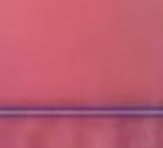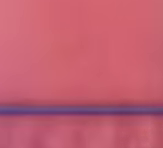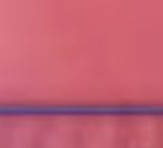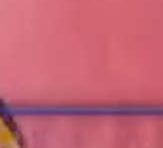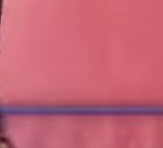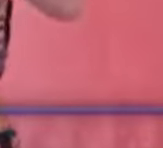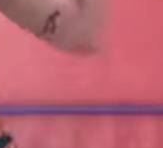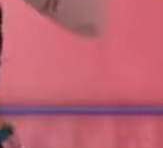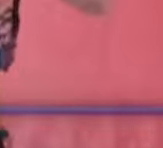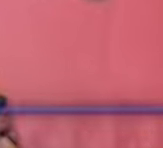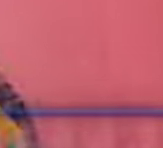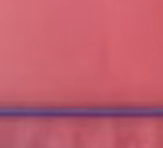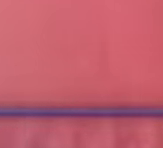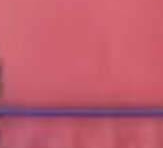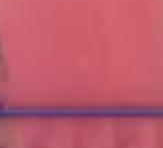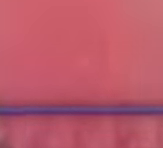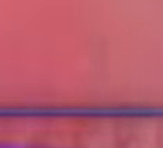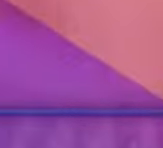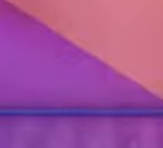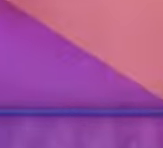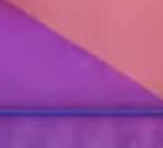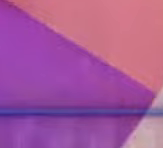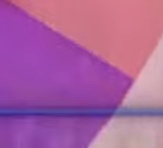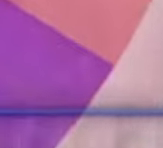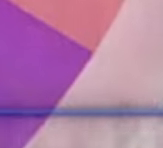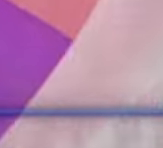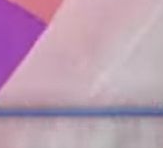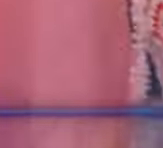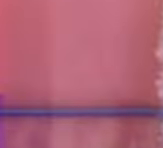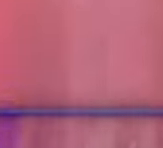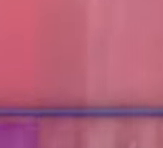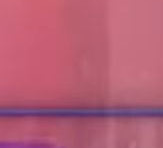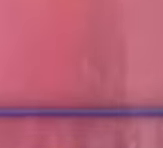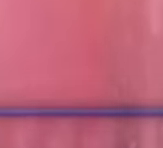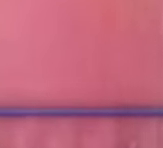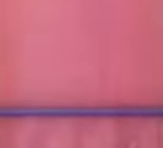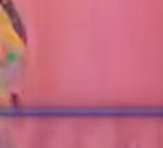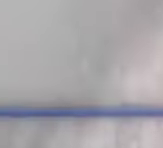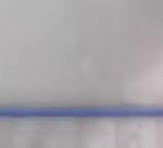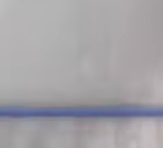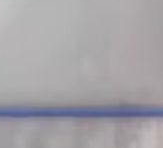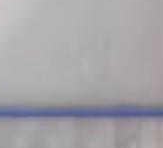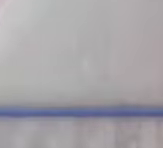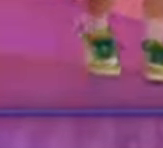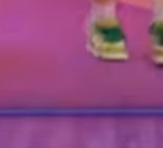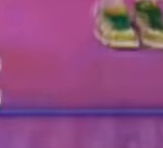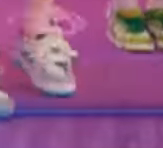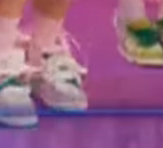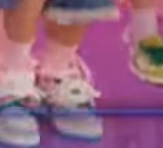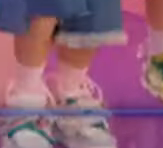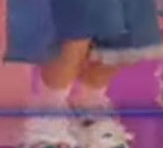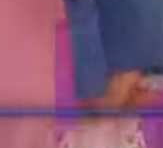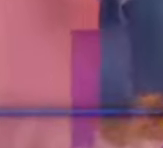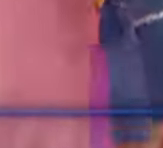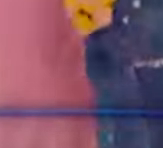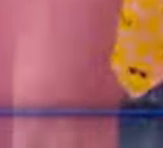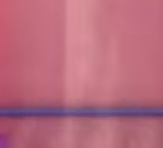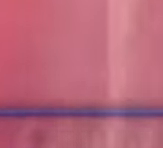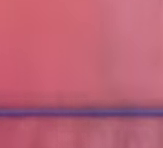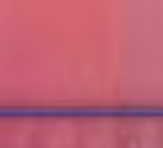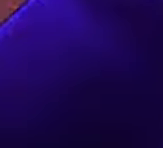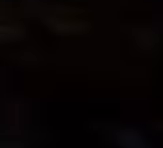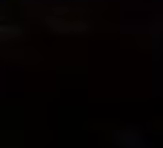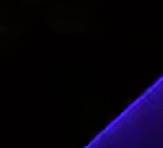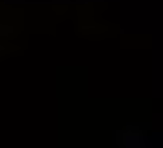At tinagurian Nations Girl Group na Beanie in Demand. May day 3 na ang kanilang concert.